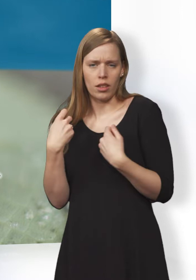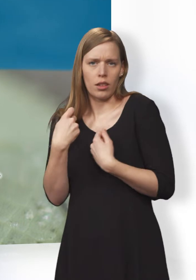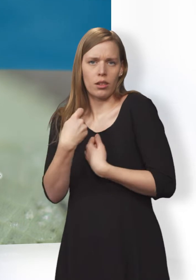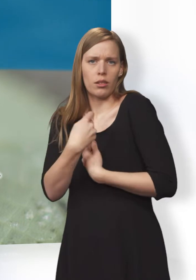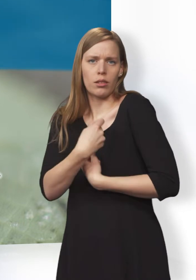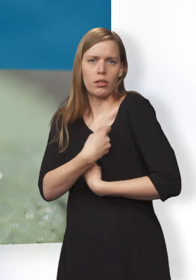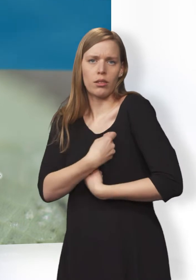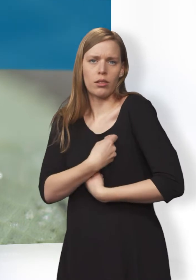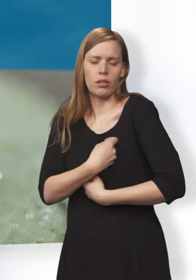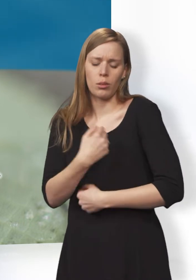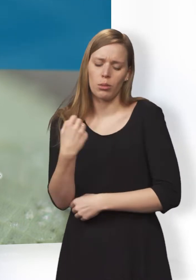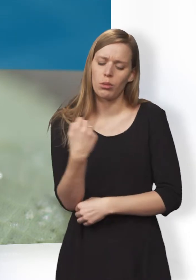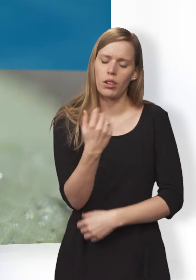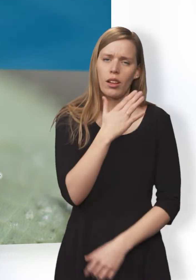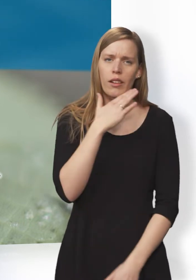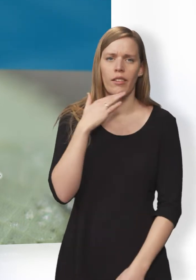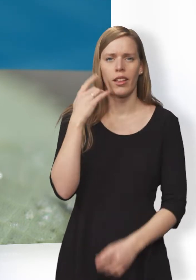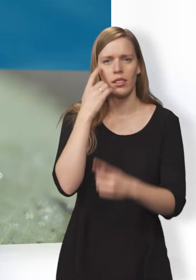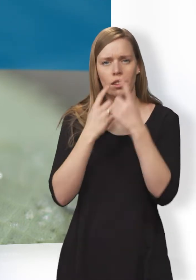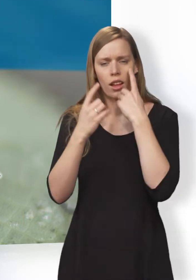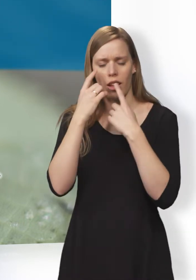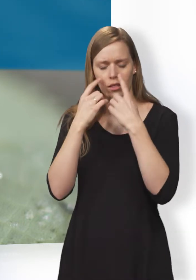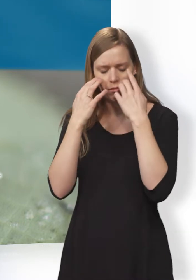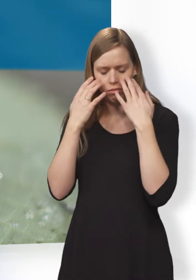und die tränen